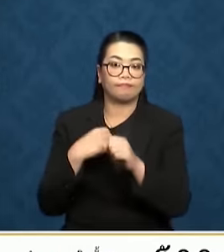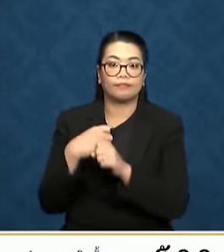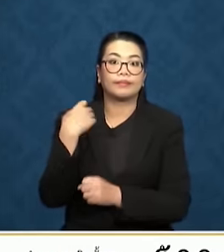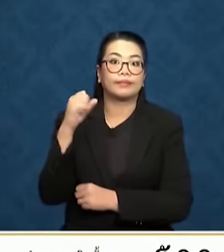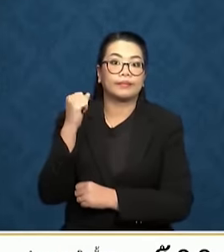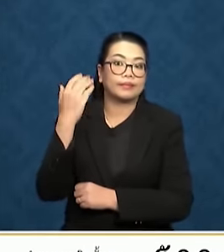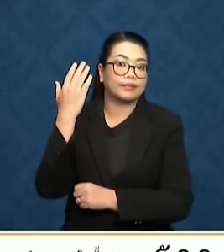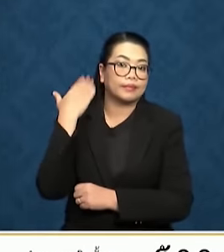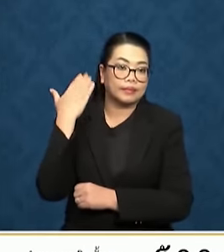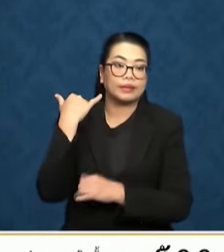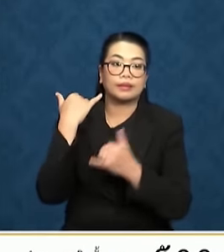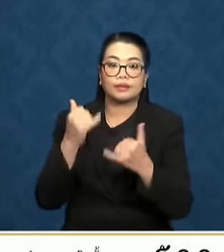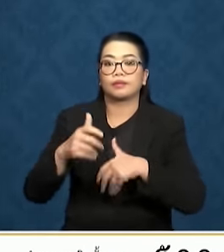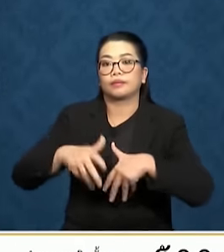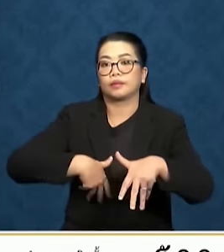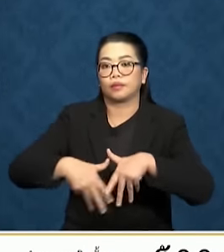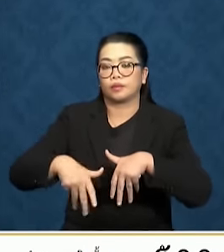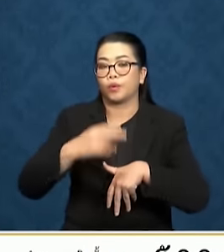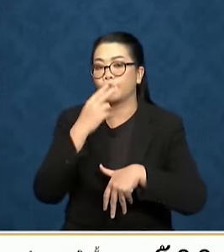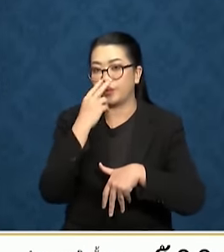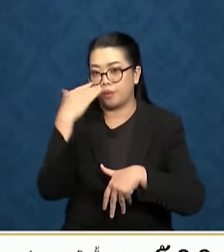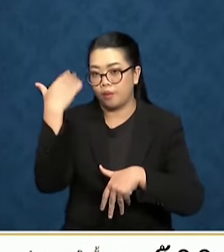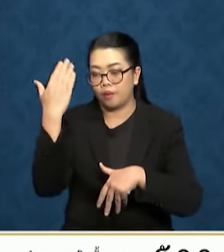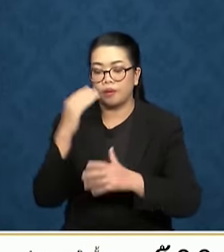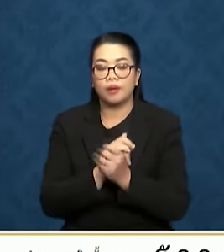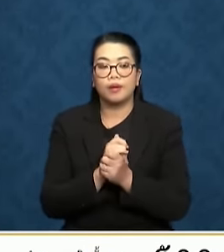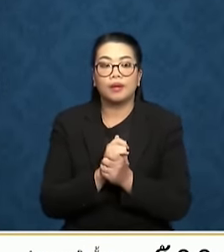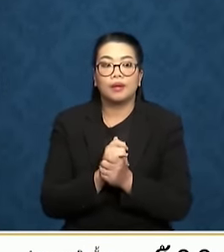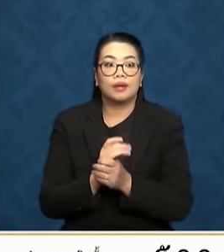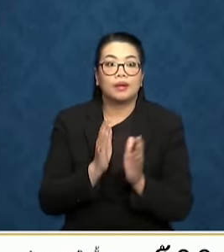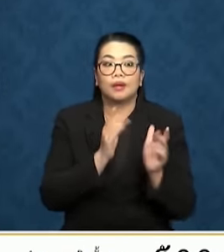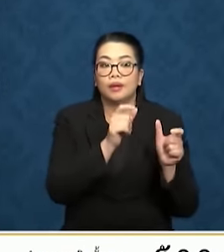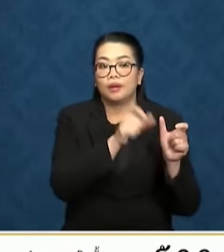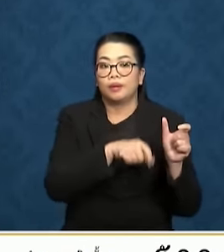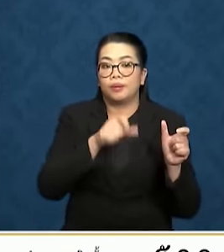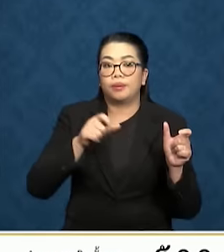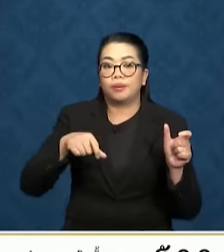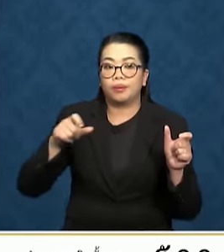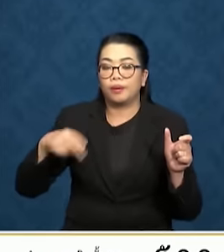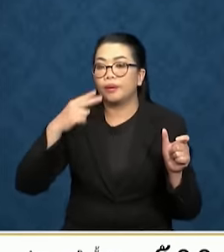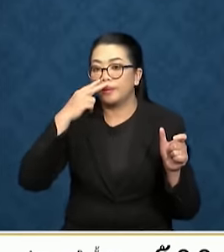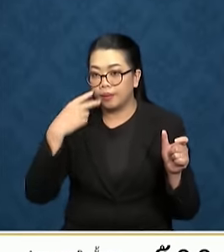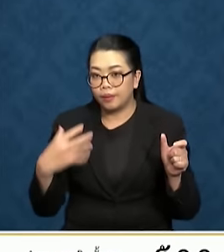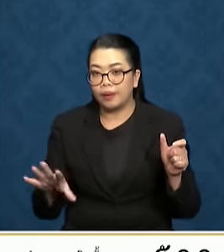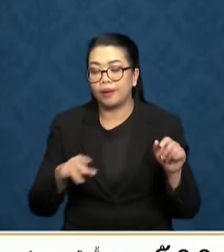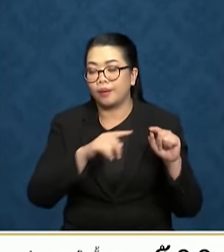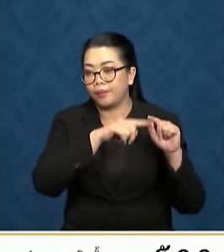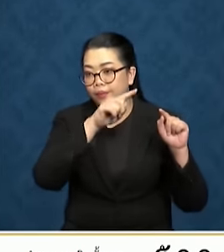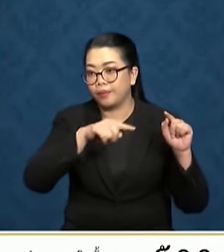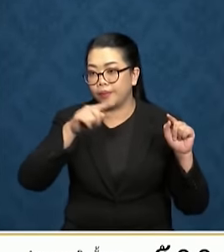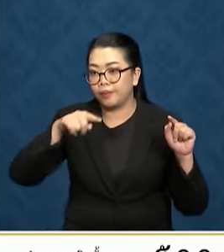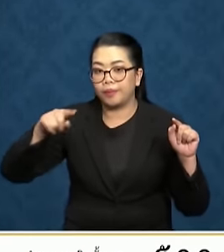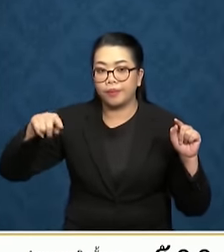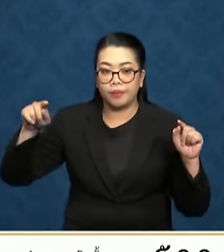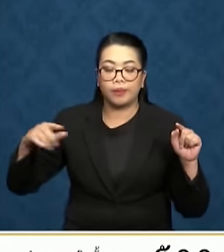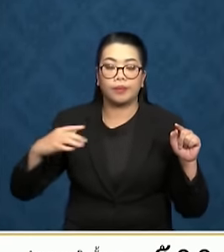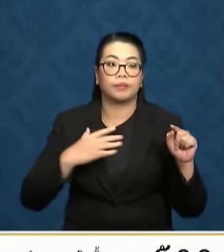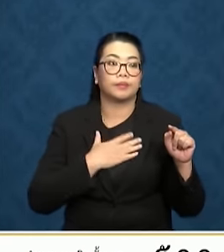ครับตอนนี้พี่น้องประชาชนดูอย่างนี้นะครับถ้าเอ่อท่านได้เห็นแล้วนะครับว่า